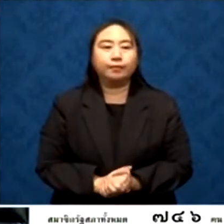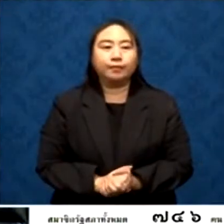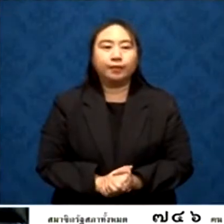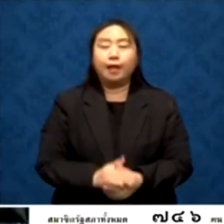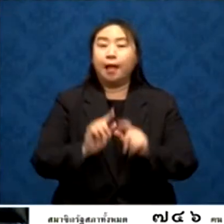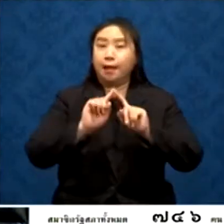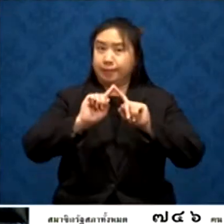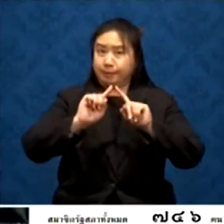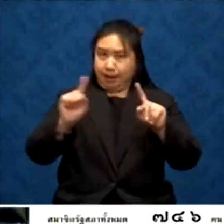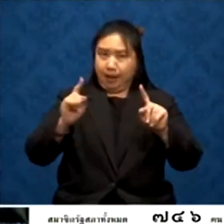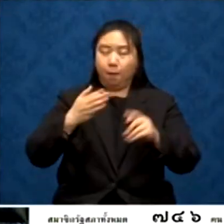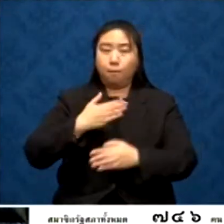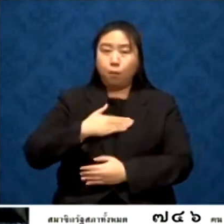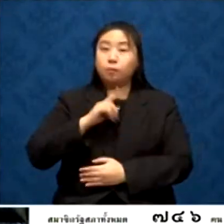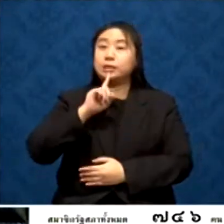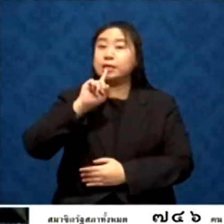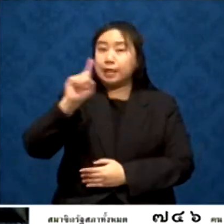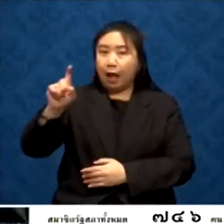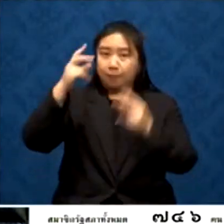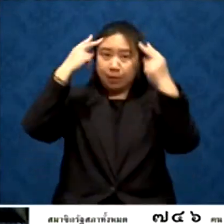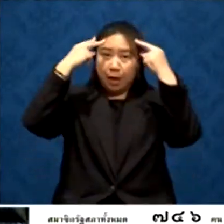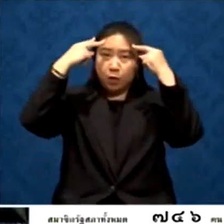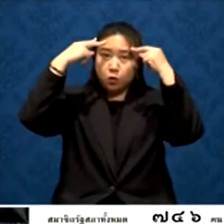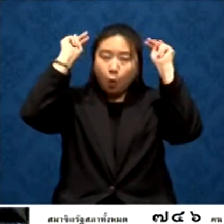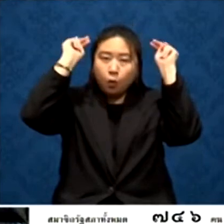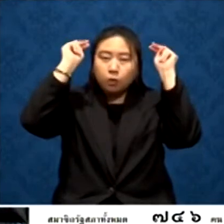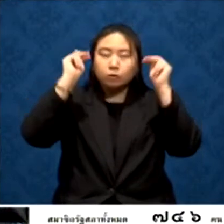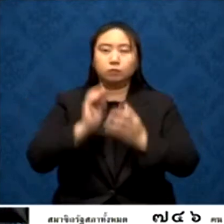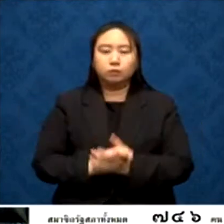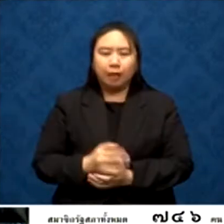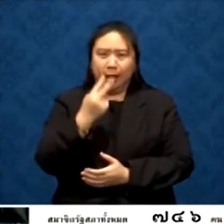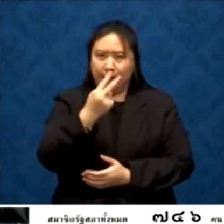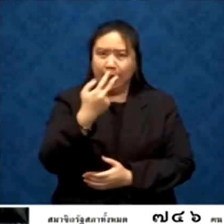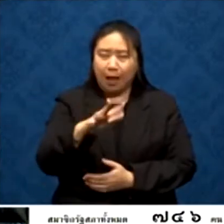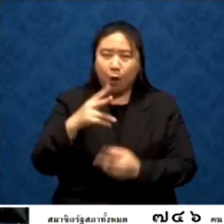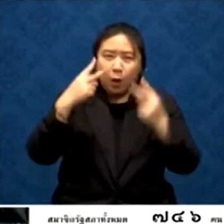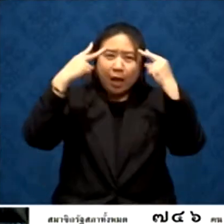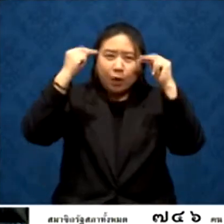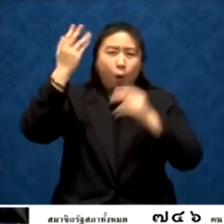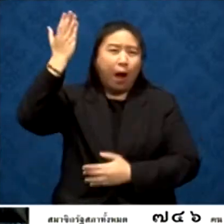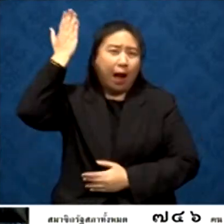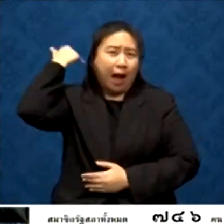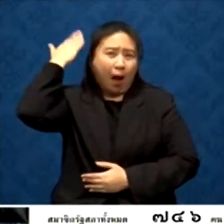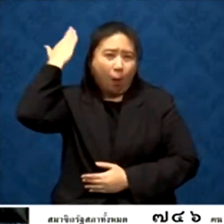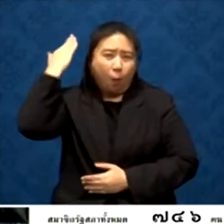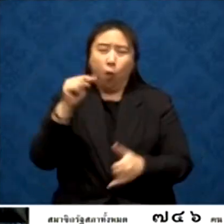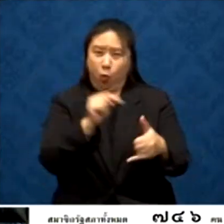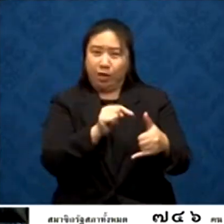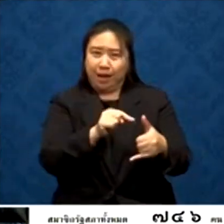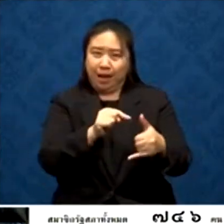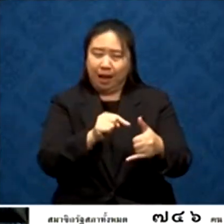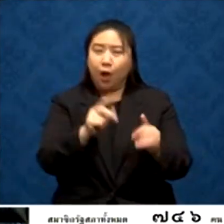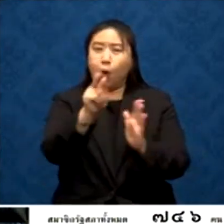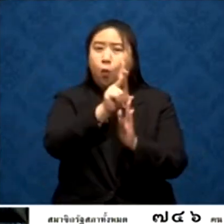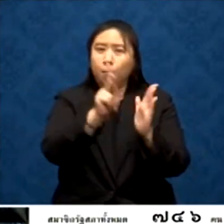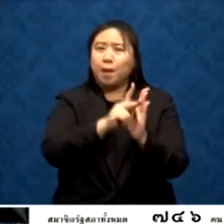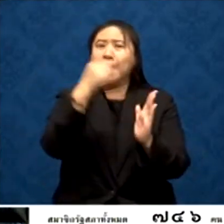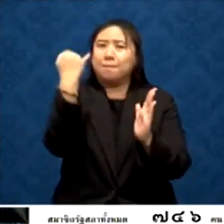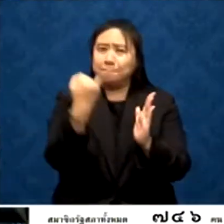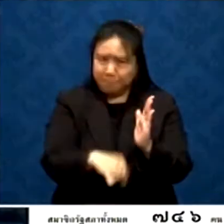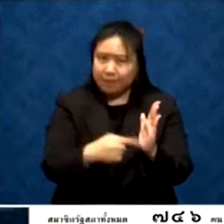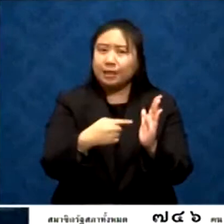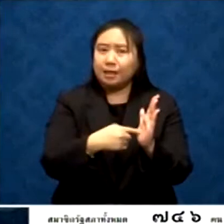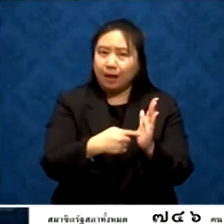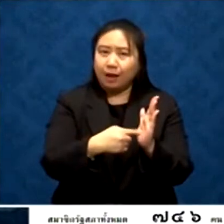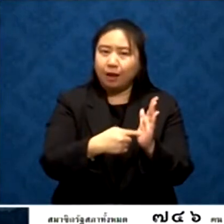ท่านนายกอย่างนี้เมื่อพบว่าอดีตนายกคนนี้ทำผิดต่อกฎหมายคำถามง่ายๆเล